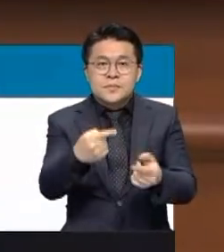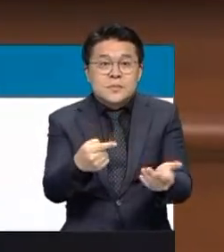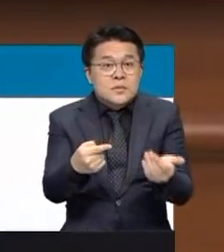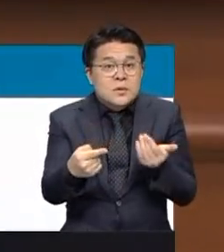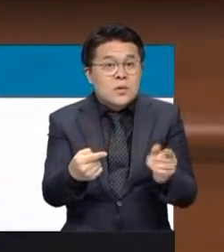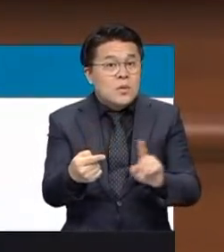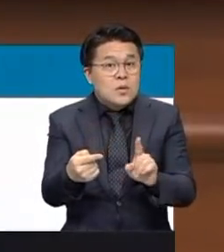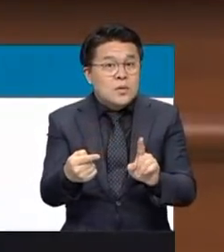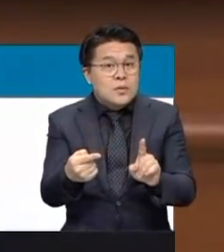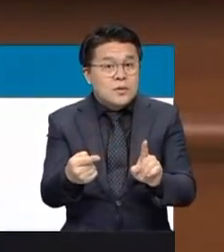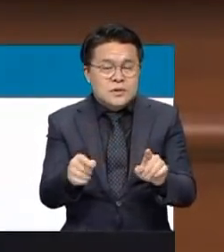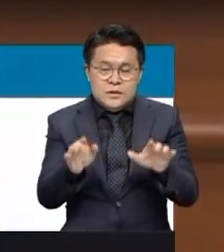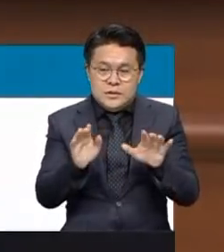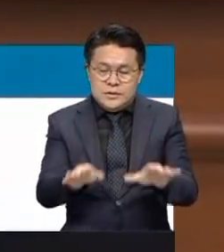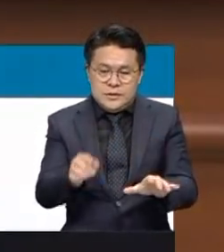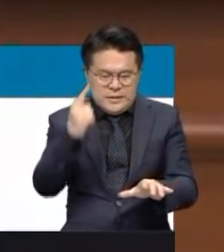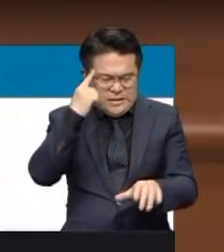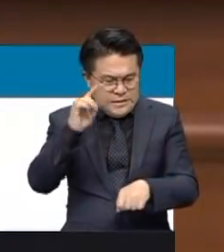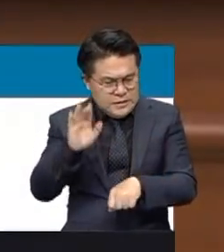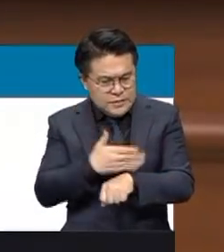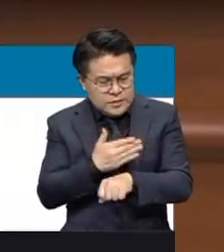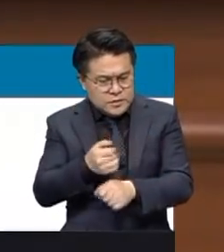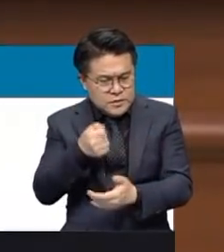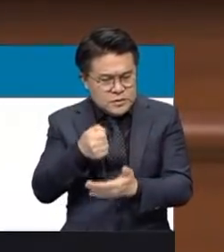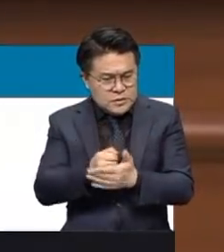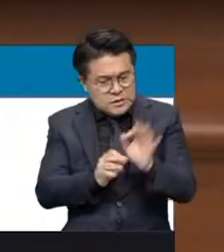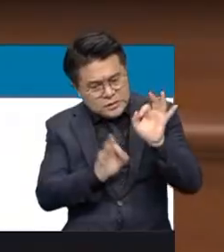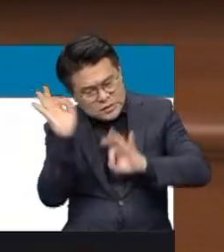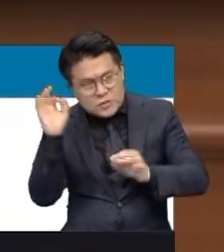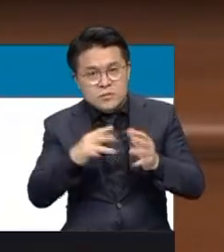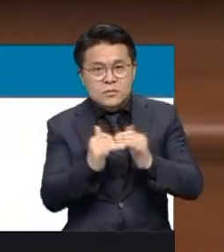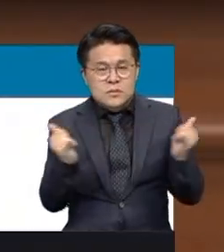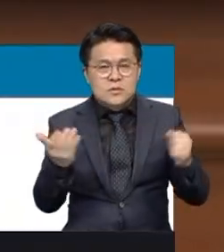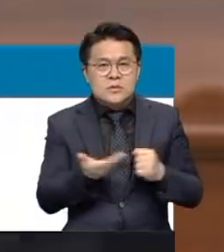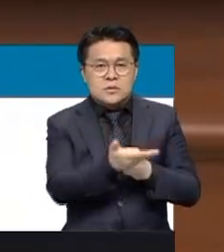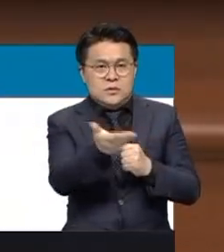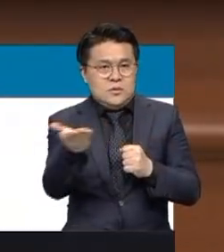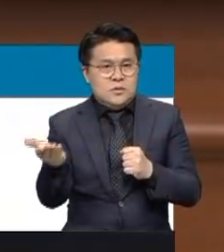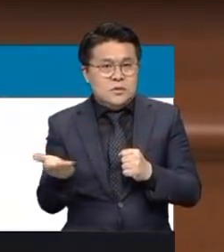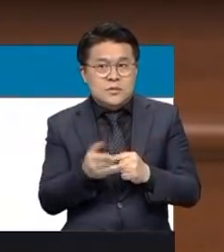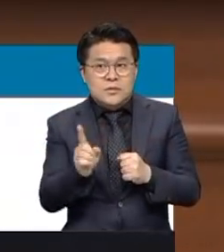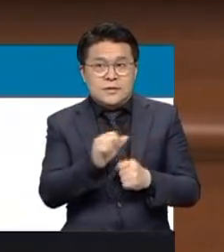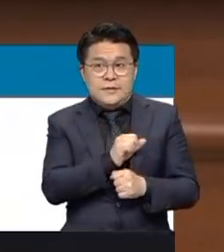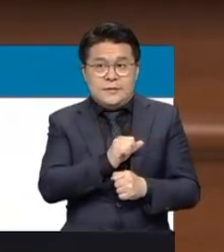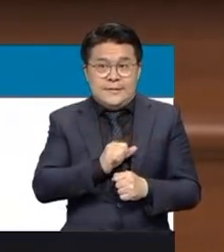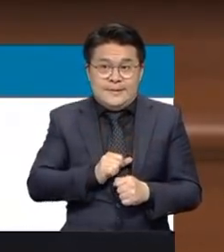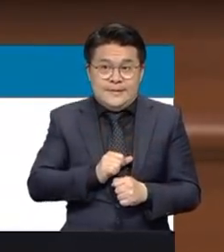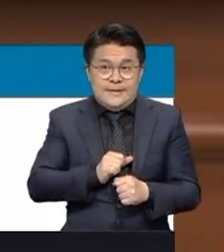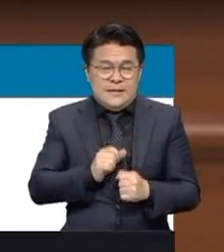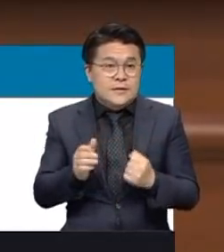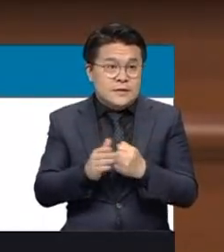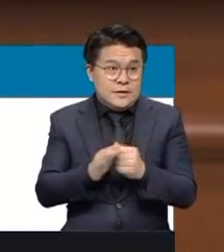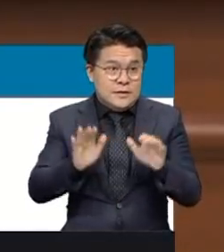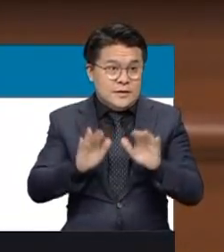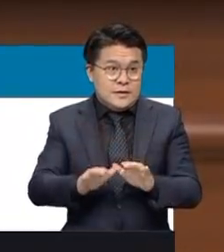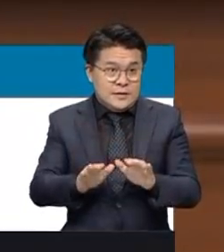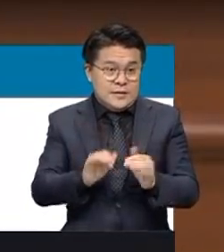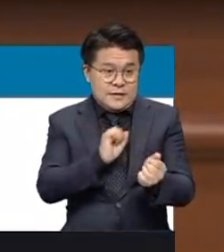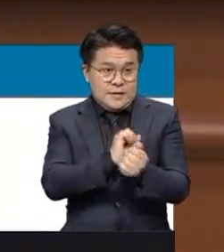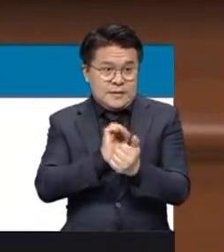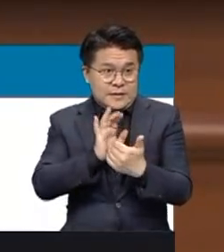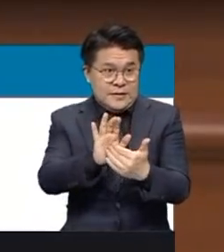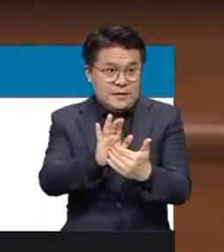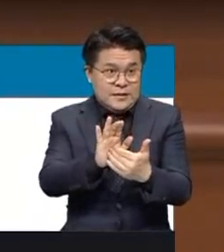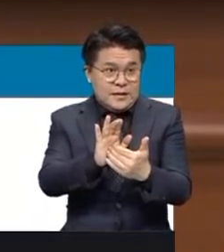앞두고 잘못된 판단을 내린다면 국민 여러분의 인내와 참여로 힘겹게 쌓아온 방역의